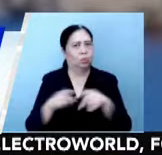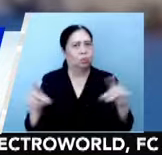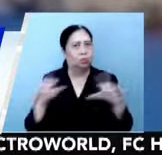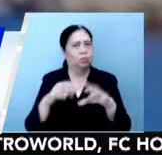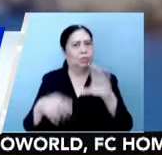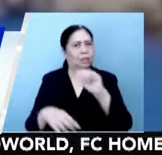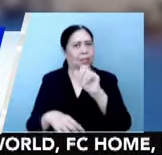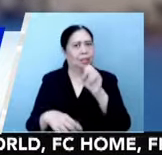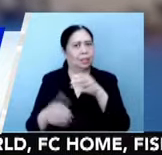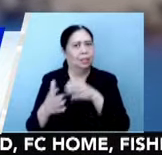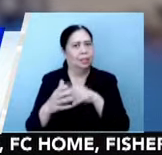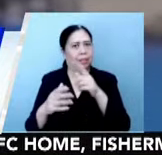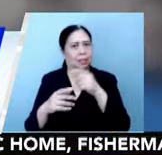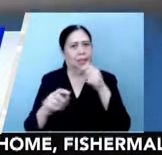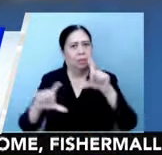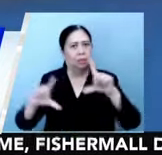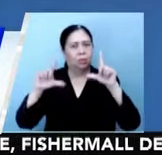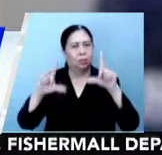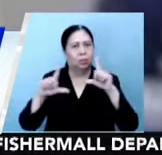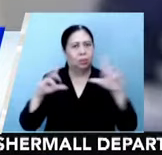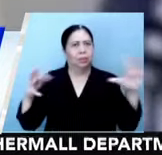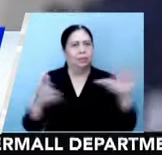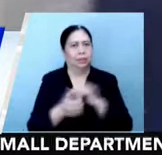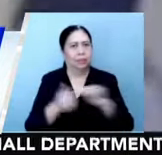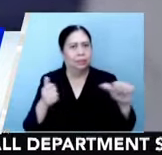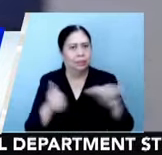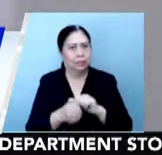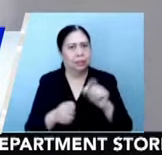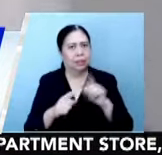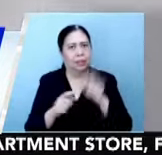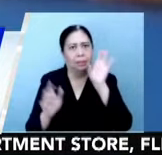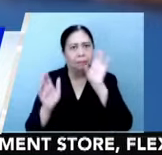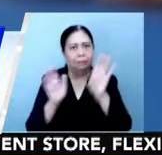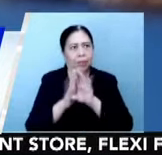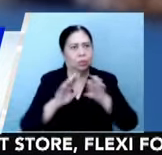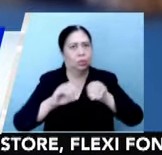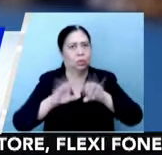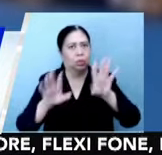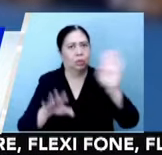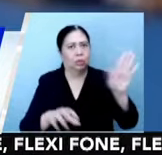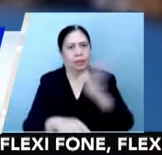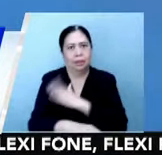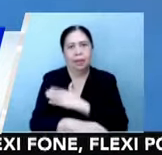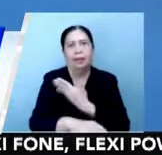sa mga nag-akusa na nira at naglabas ng litrato ng kanyang anak.